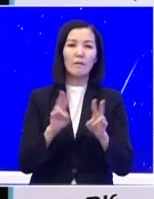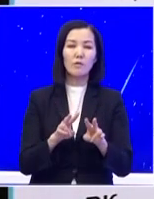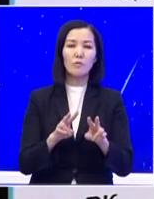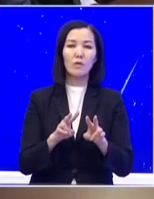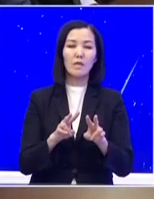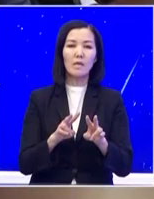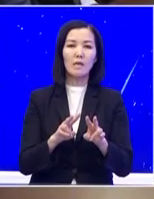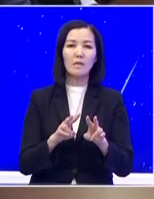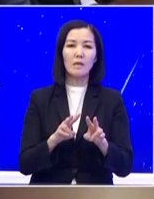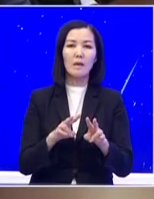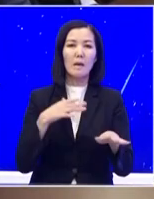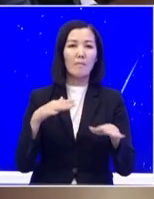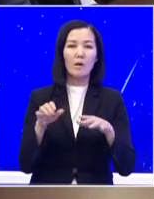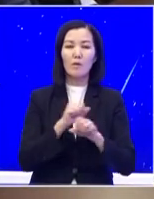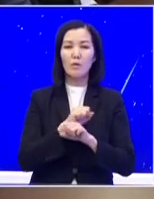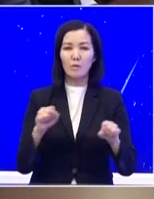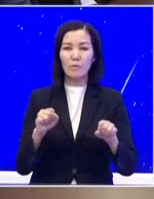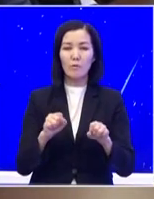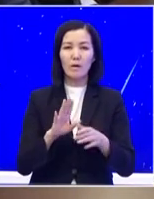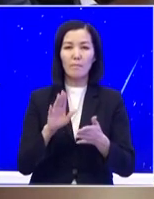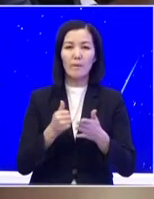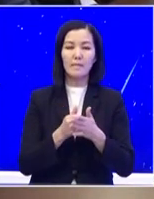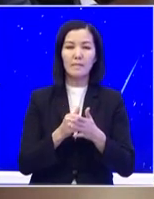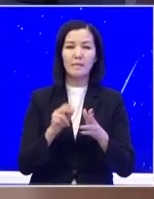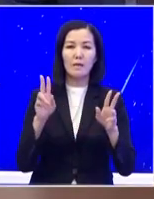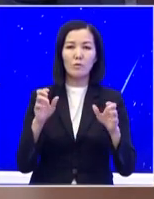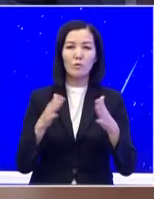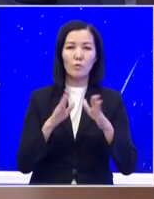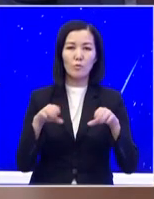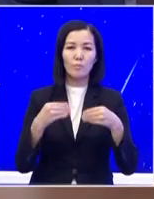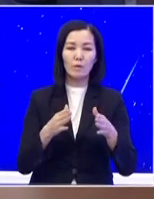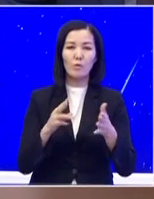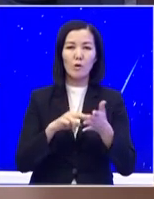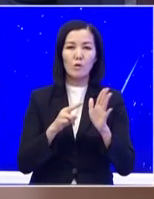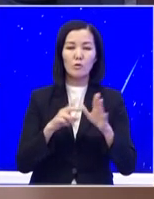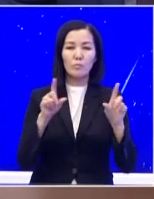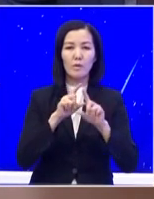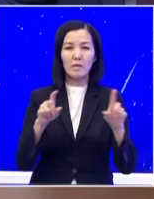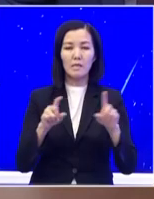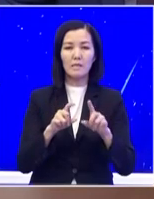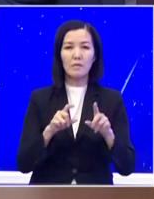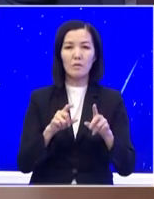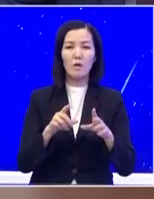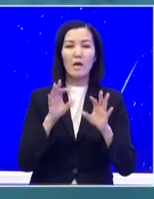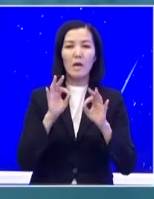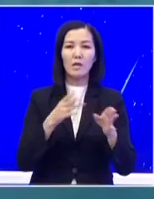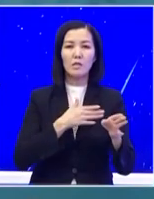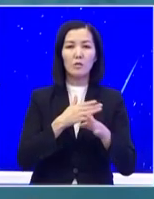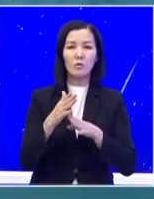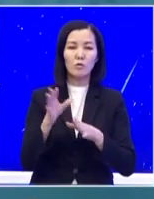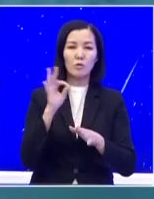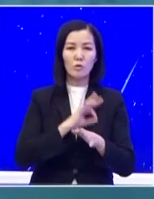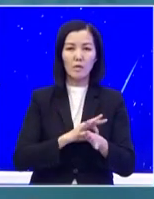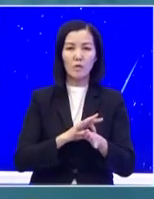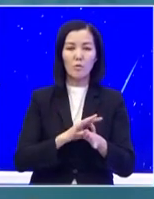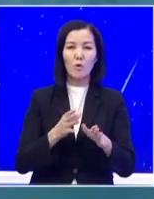тұлғалардан жұмыста баяулатпауды талап етті. Басты мәселе баспана беру, жоспардағы нысандар, мақсатты бөлінген қаржыларды игеру. Амандық